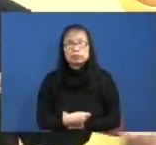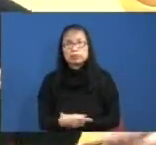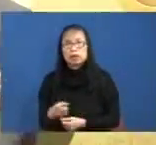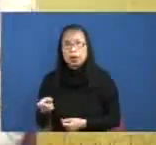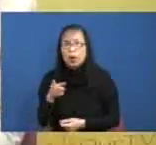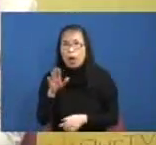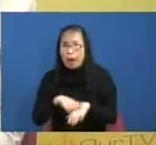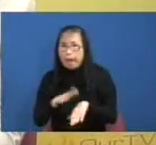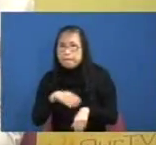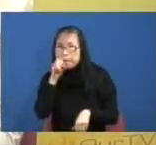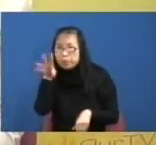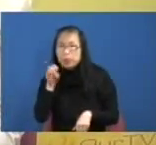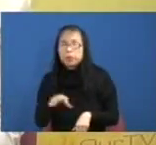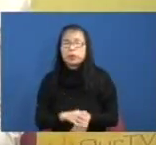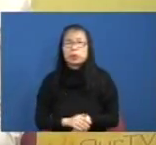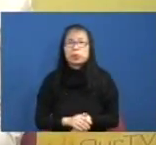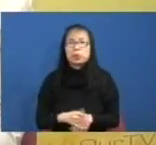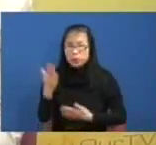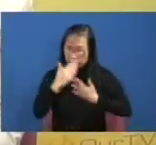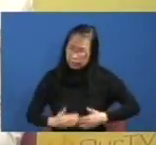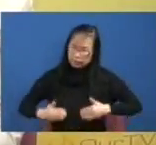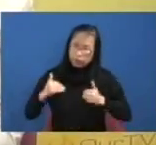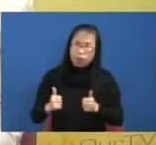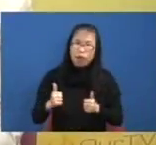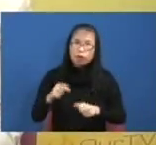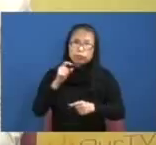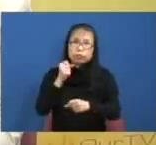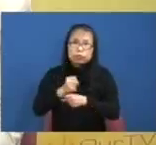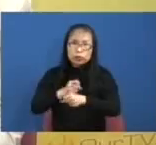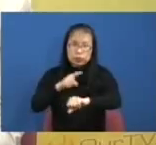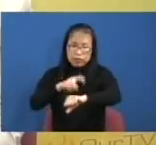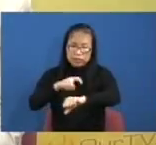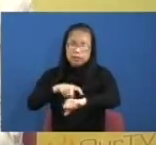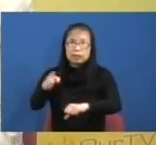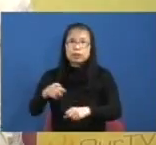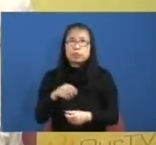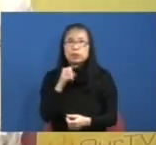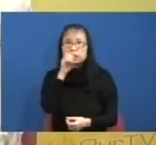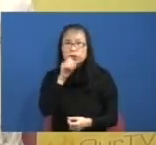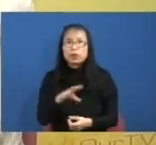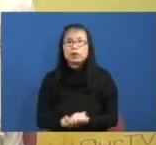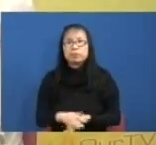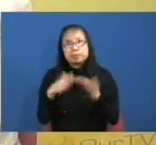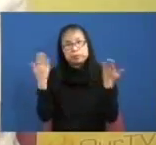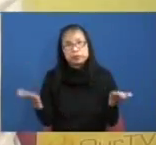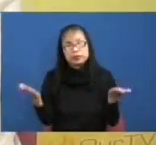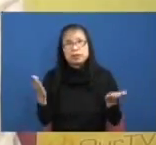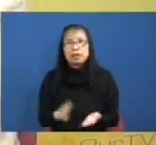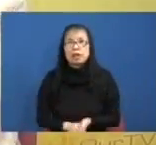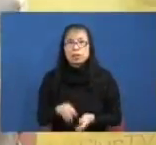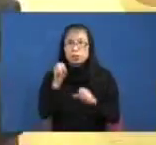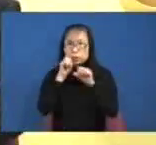提到 服務性行業嚟㗎嘛， 你頭先提到健康 工時 啊，咁呢個對我哋嚟講係點算咧？咁樣如果推